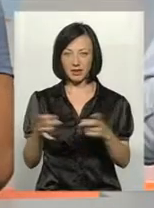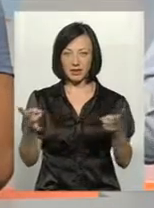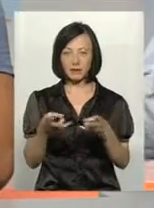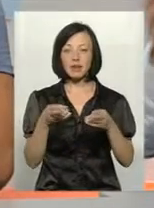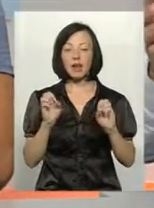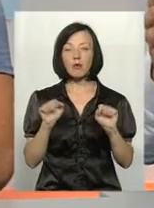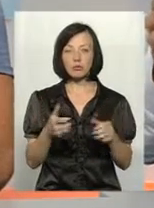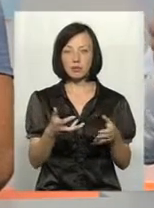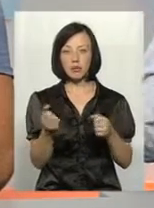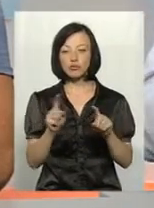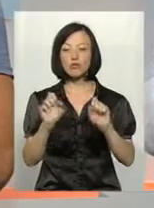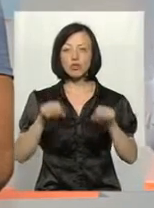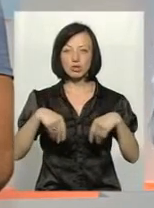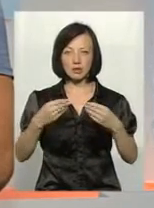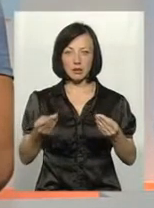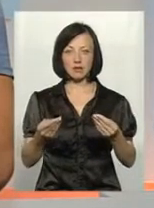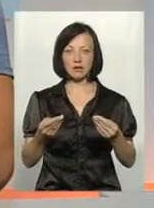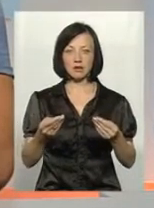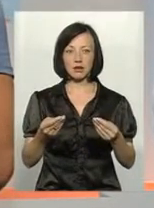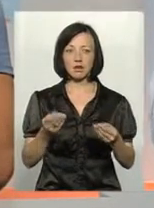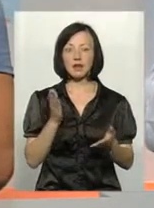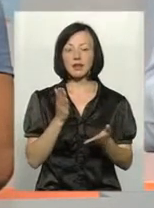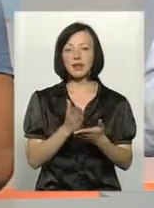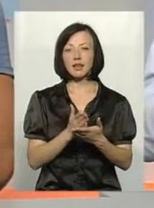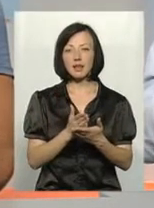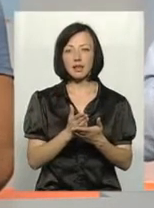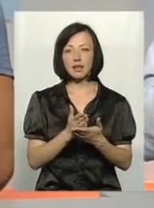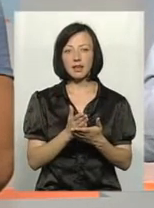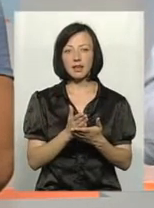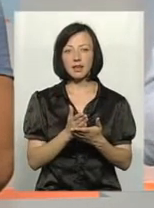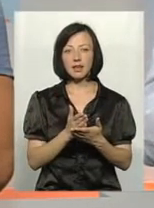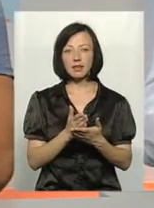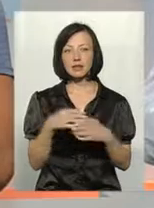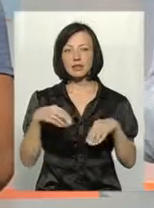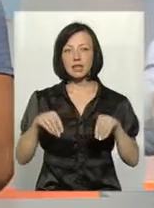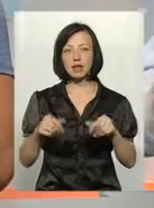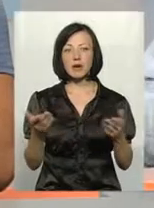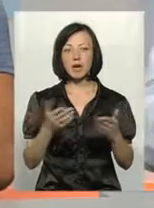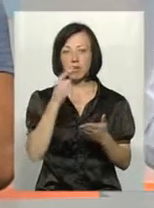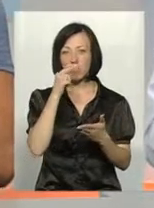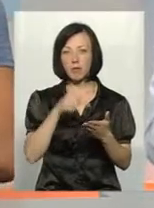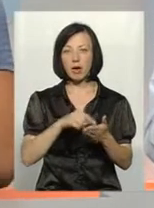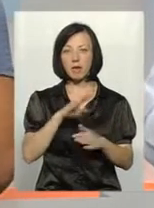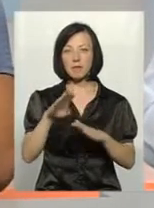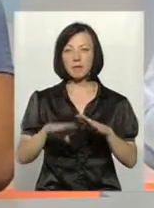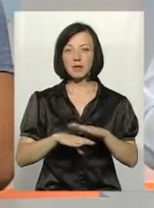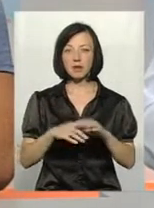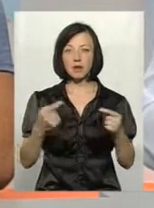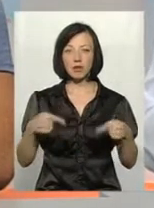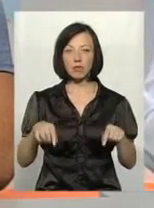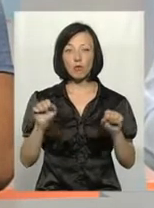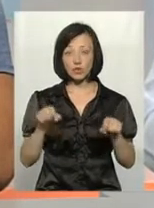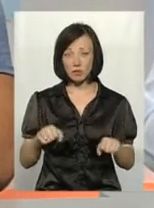брати, що можна дати, де є залужені землі, де є землі, які попали під деградовані, але, можливо, не придатні. Багато хто їх